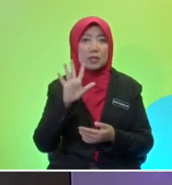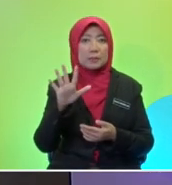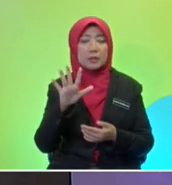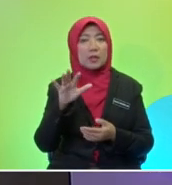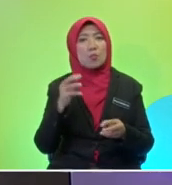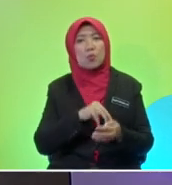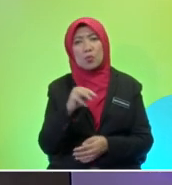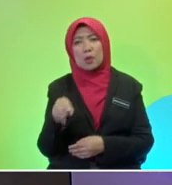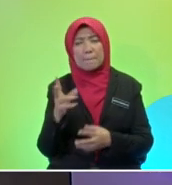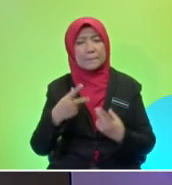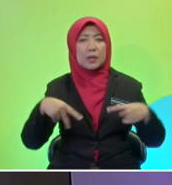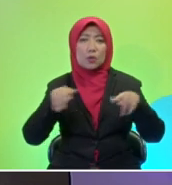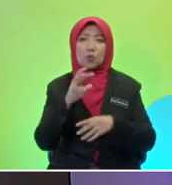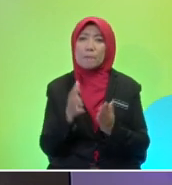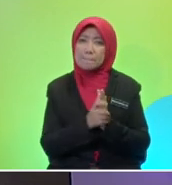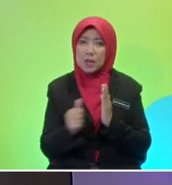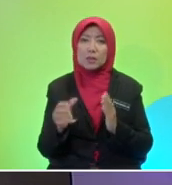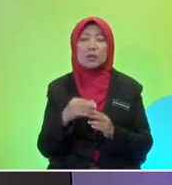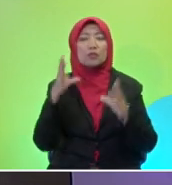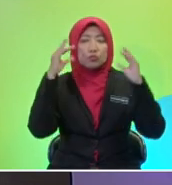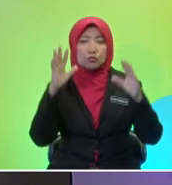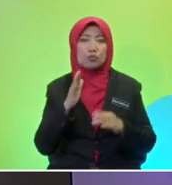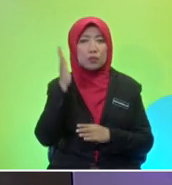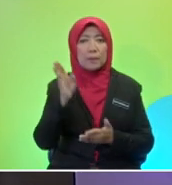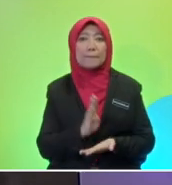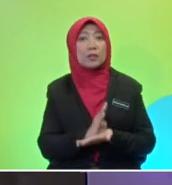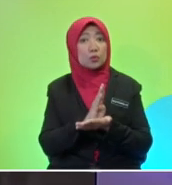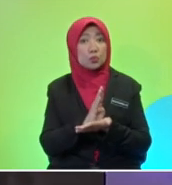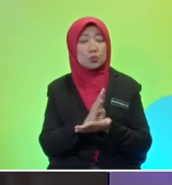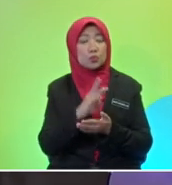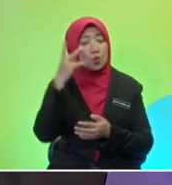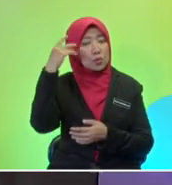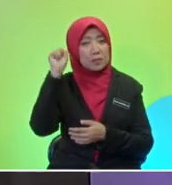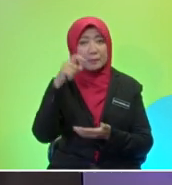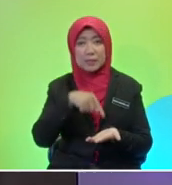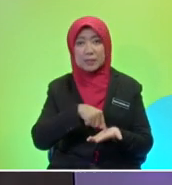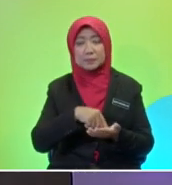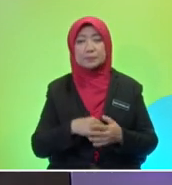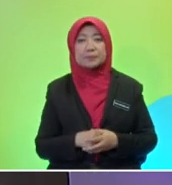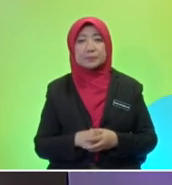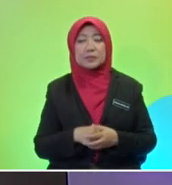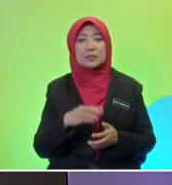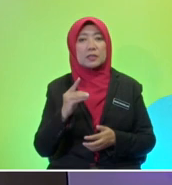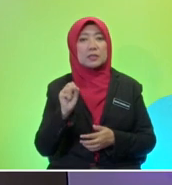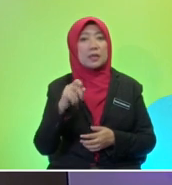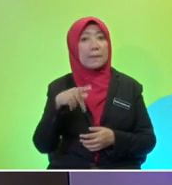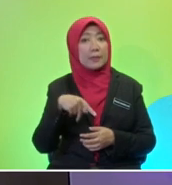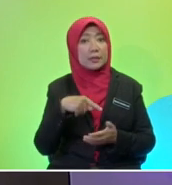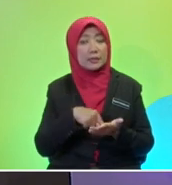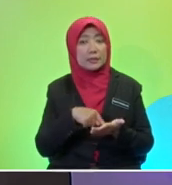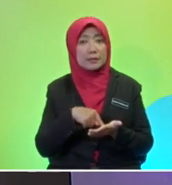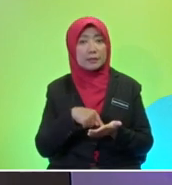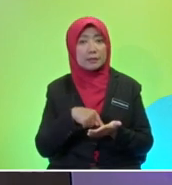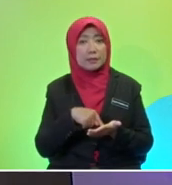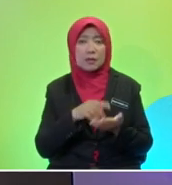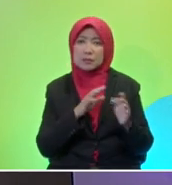pelumahe dan gurulah akan membantu mudah-mudahan untuk memahami ke-5 konsep ini alright di SGP nih guru-guru semua Oke